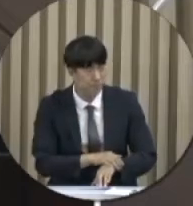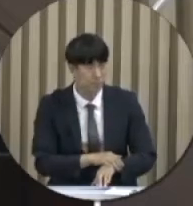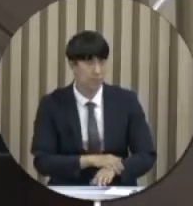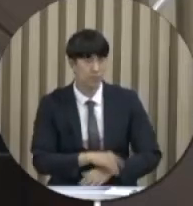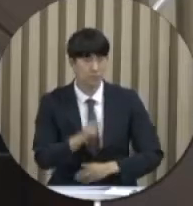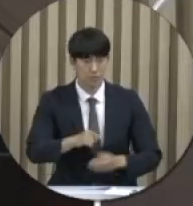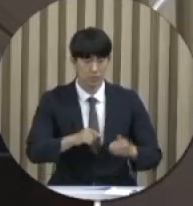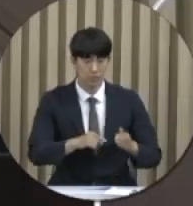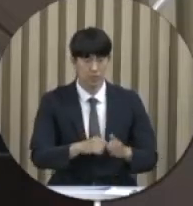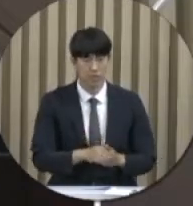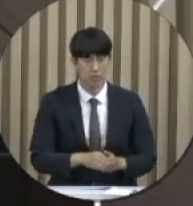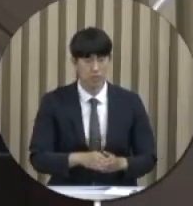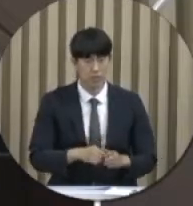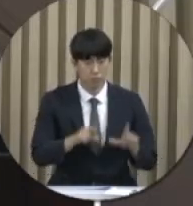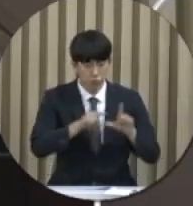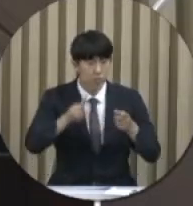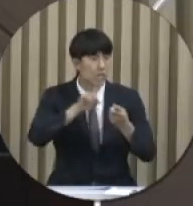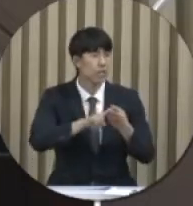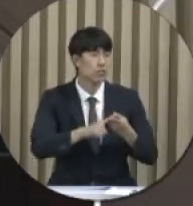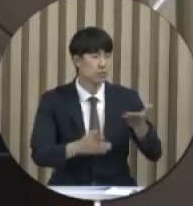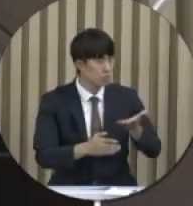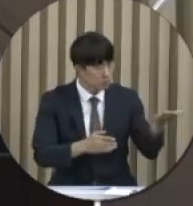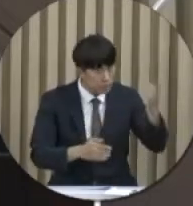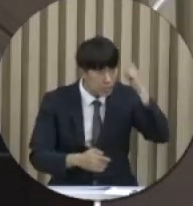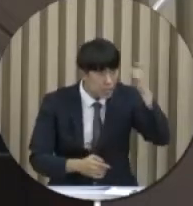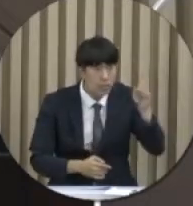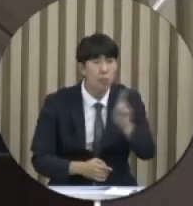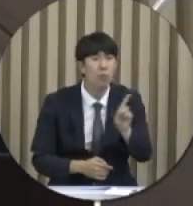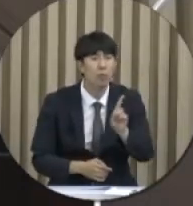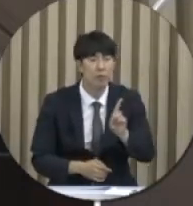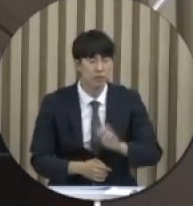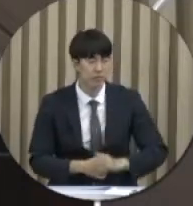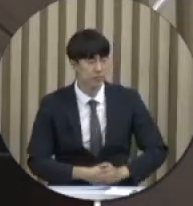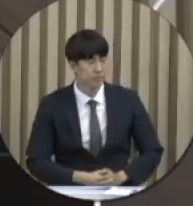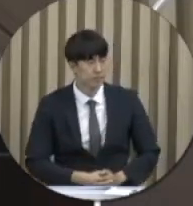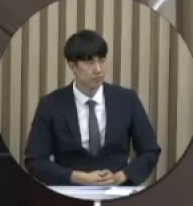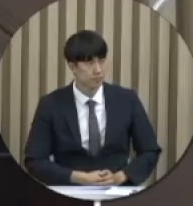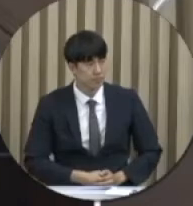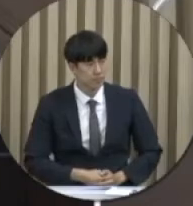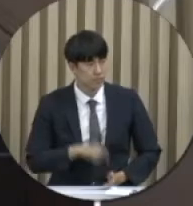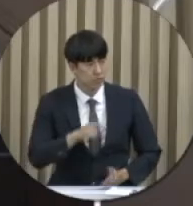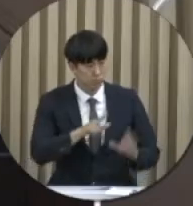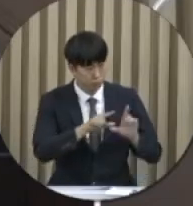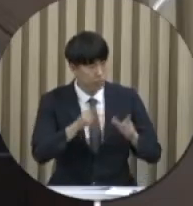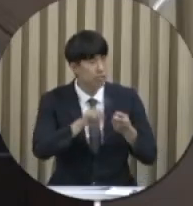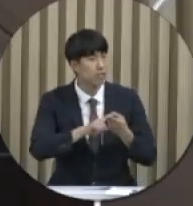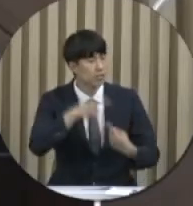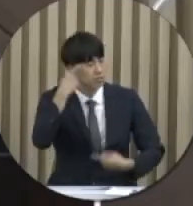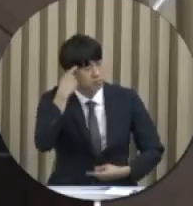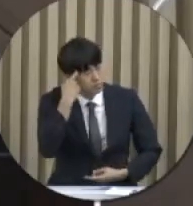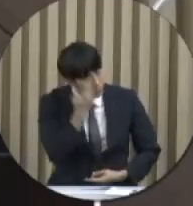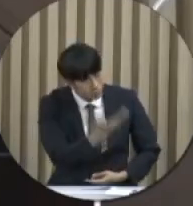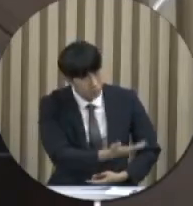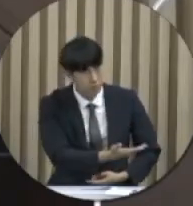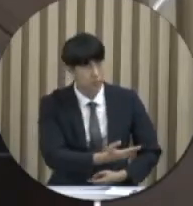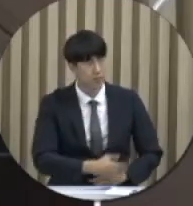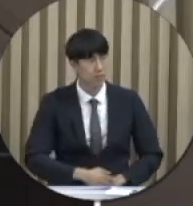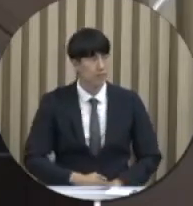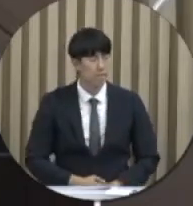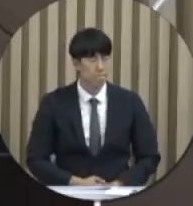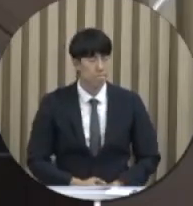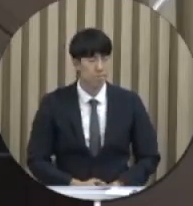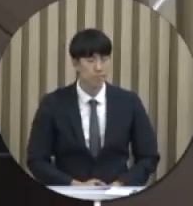이 부분을 시장님께서 어떻게 바라보고 계신지, 한번 그 부분에 대해서 이렇게